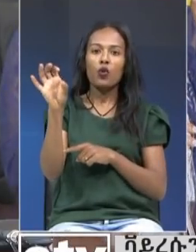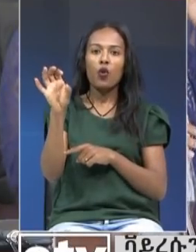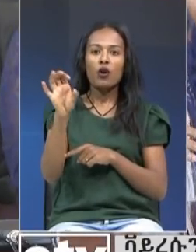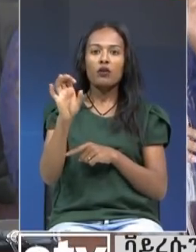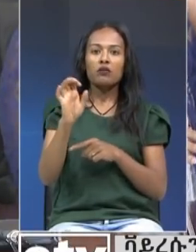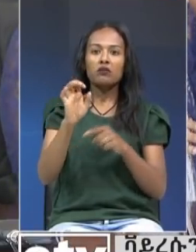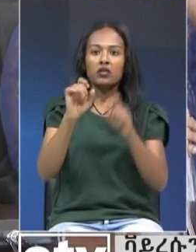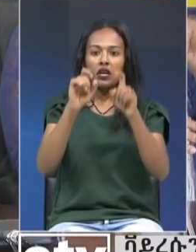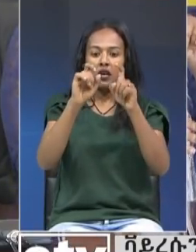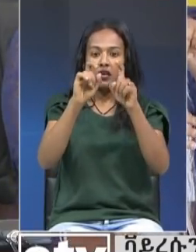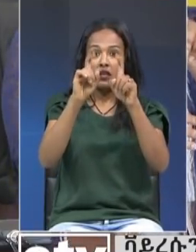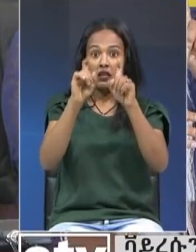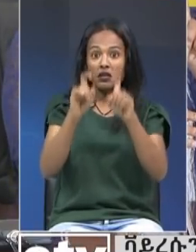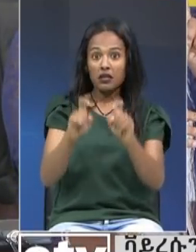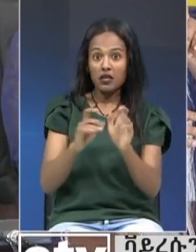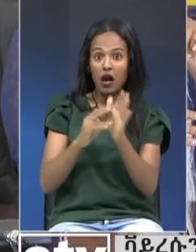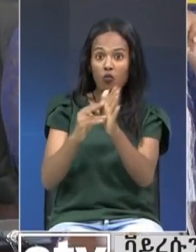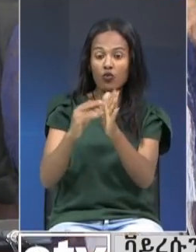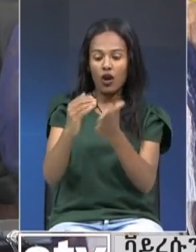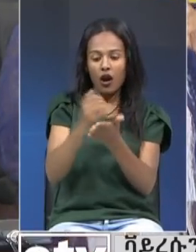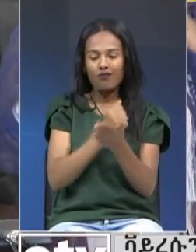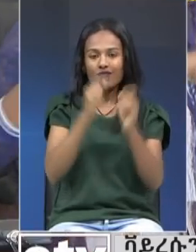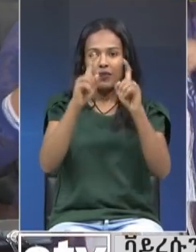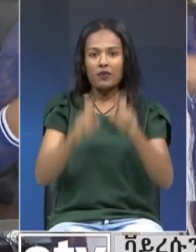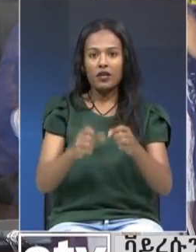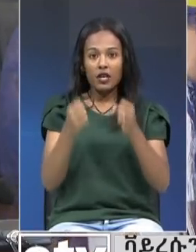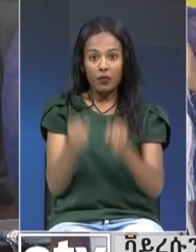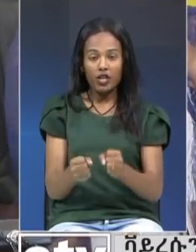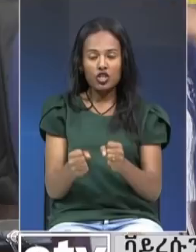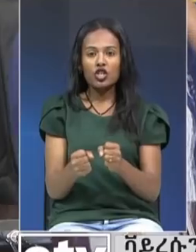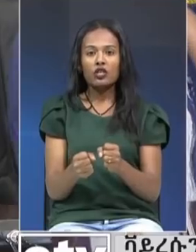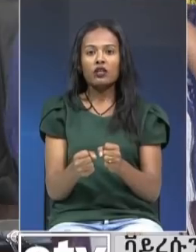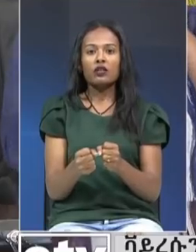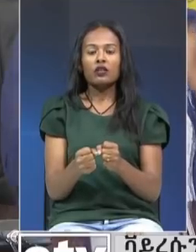ናሙና አናላይዝ ማድረግ መመርመር የሚችሉ አቅም ያላቸው